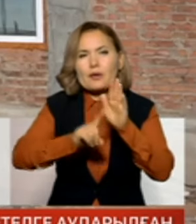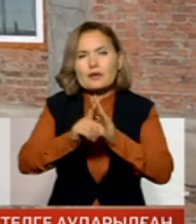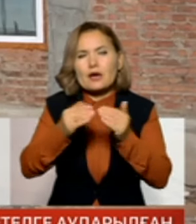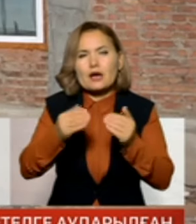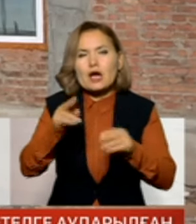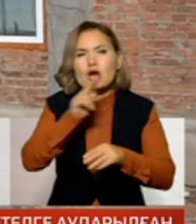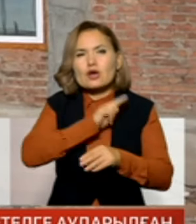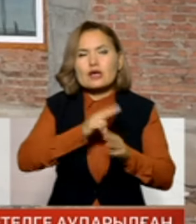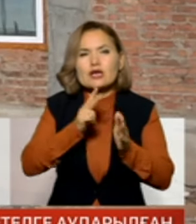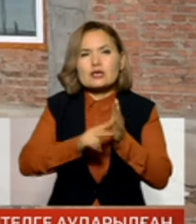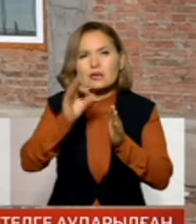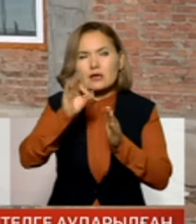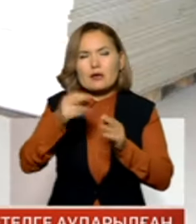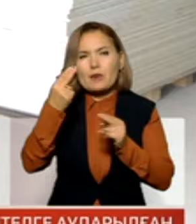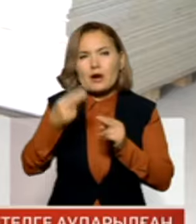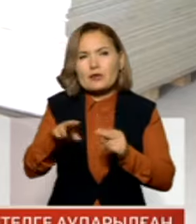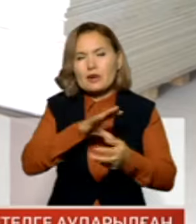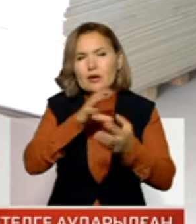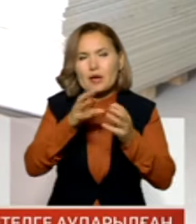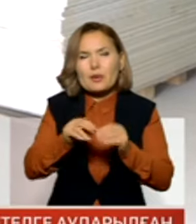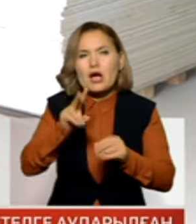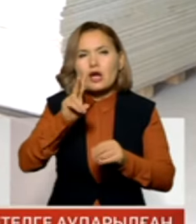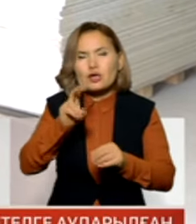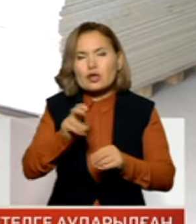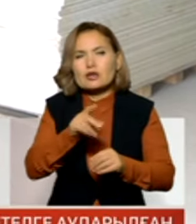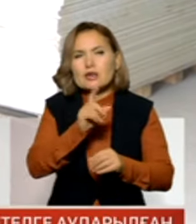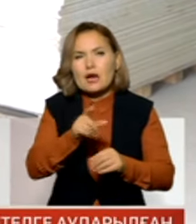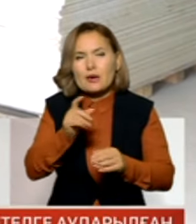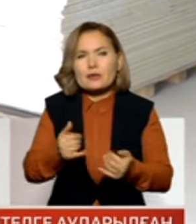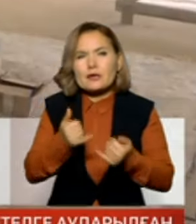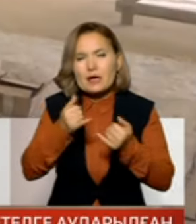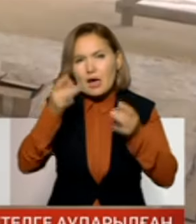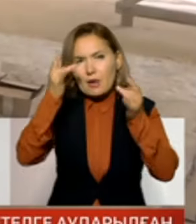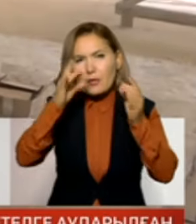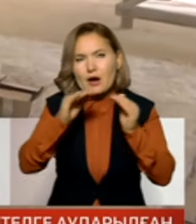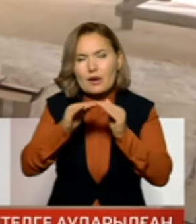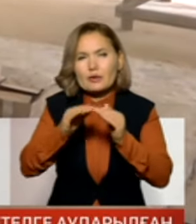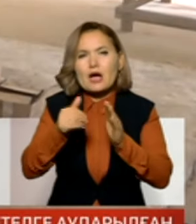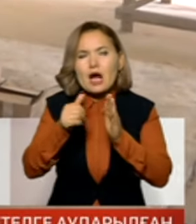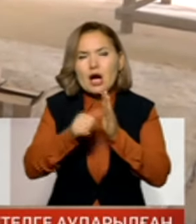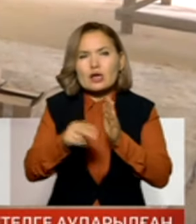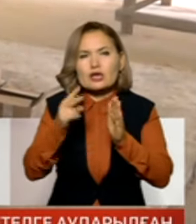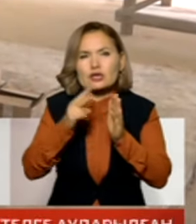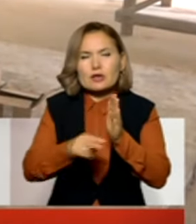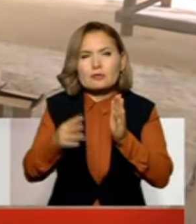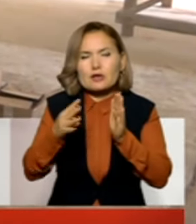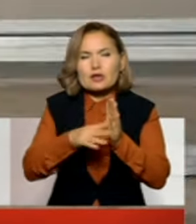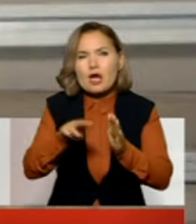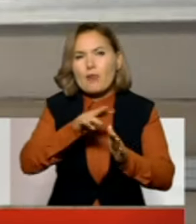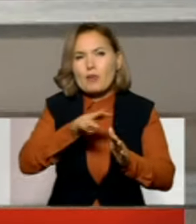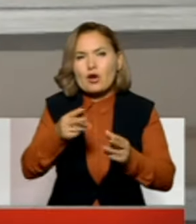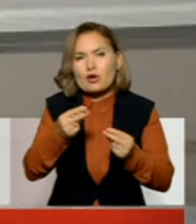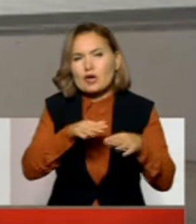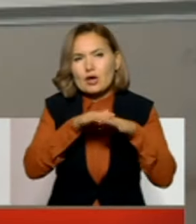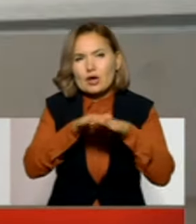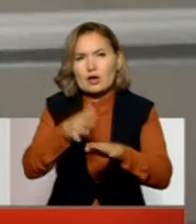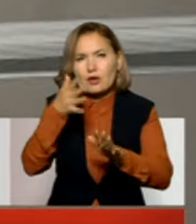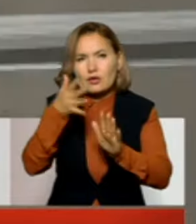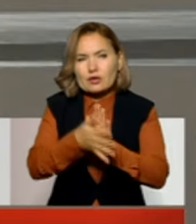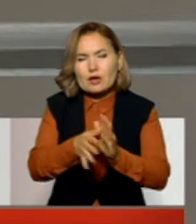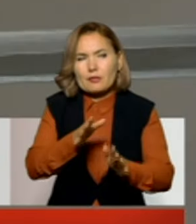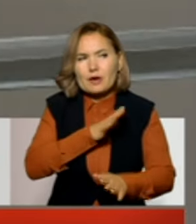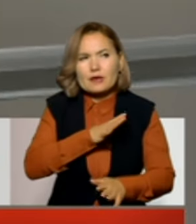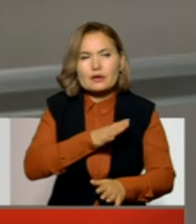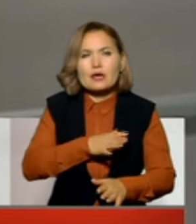Қазір жұмыс 80%-ға аяқталған, 200 адамға шақталған мәдени нысанға 679 миллион теңге бөлінген. Мәдениет үйінде